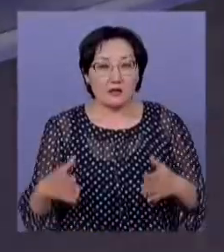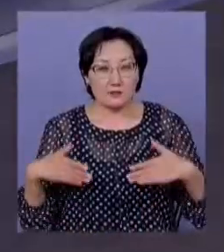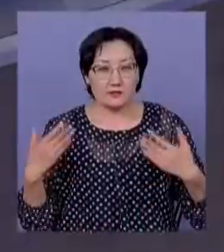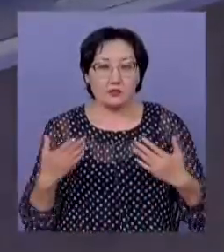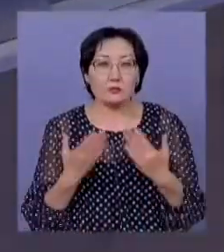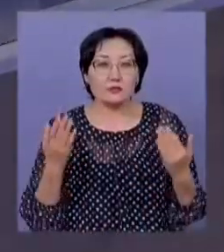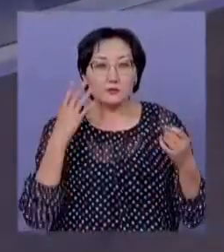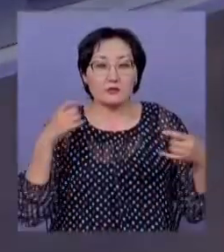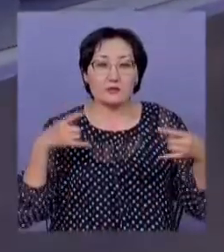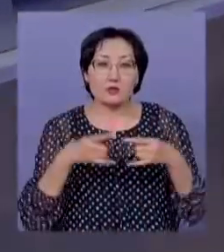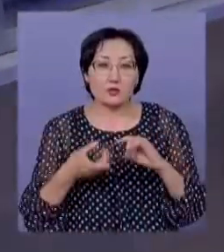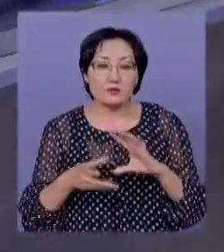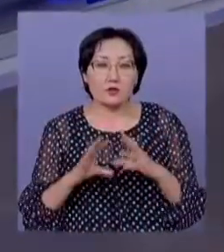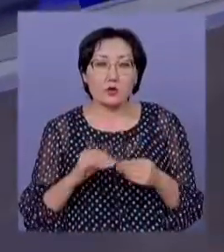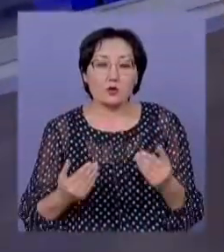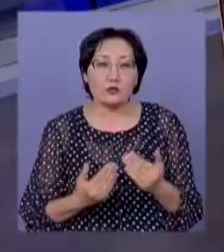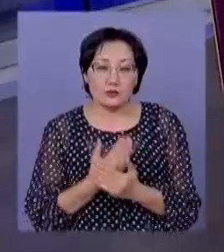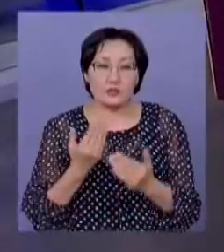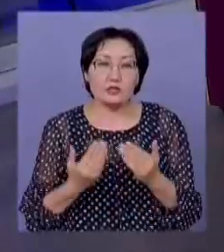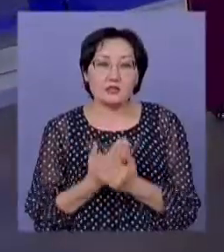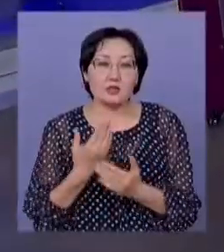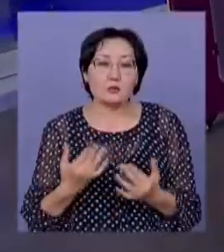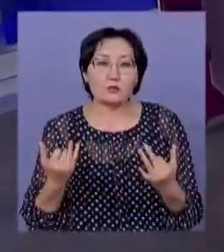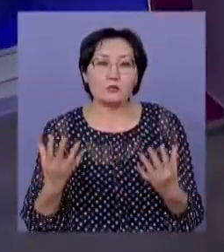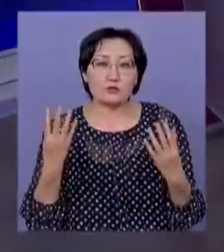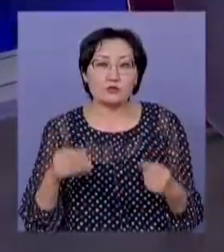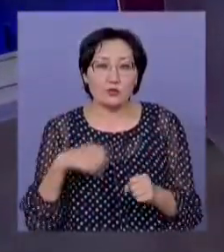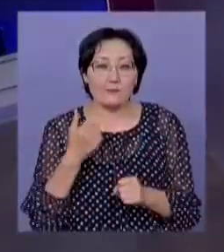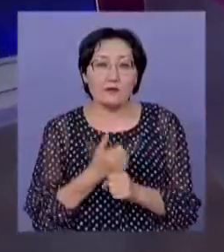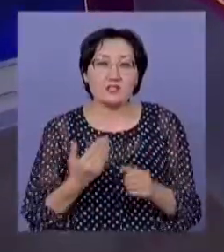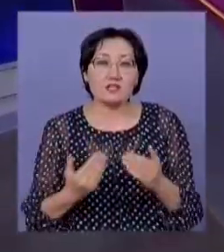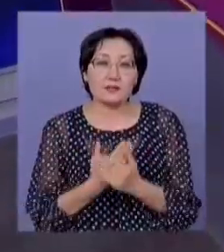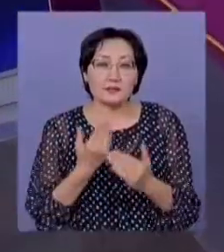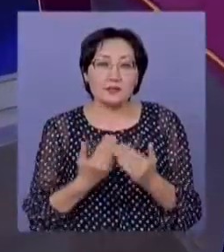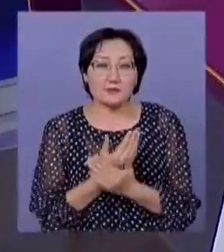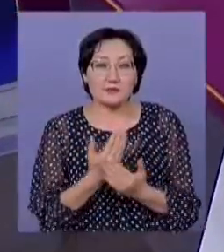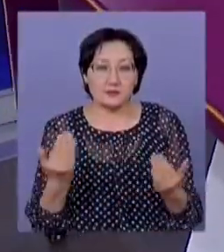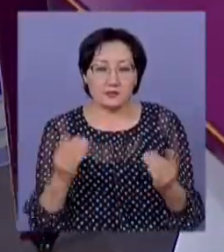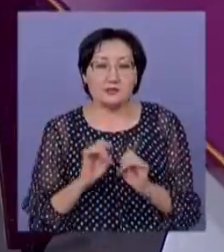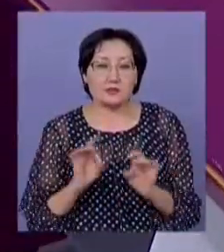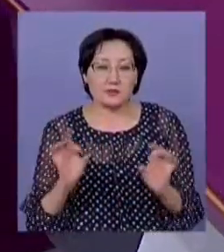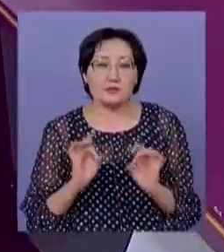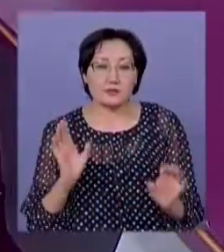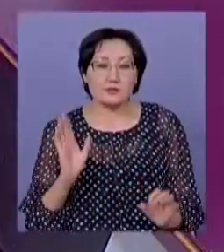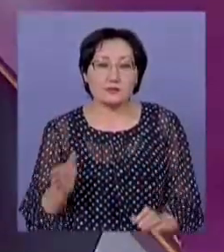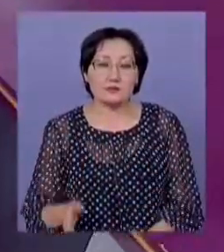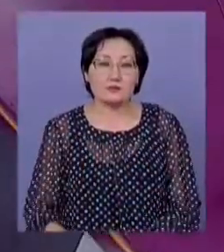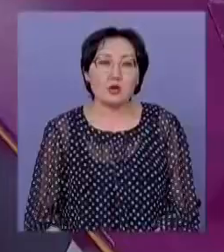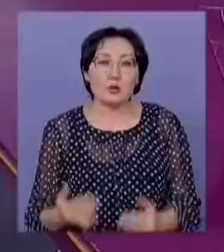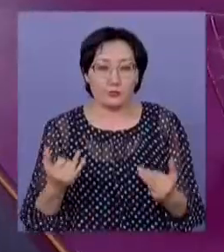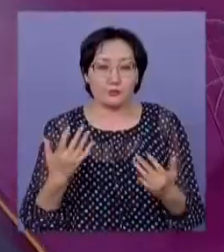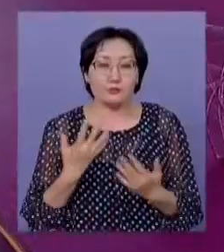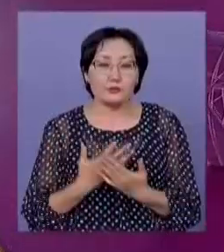Ассаламу алейкум ағайын, Алматы арнасының тікелей эфирінде қорытынды жаңалықтар. Студияда мен Өмір Әнуарбек және әріптесім Бұлбұл Қалнұрғызы.